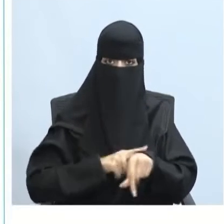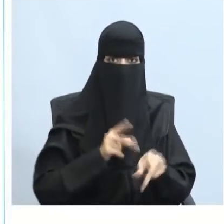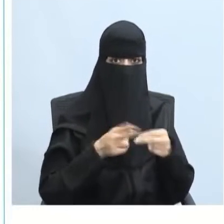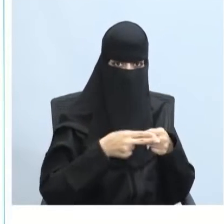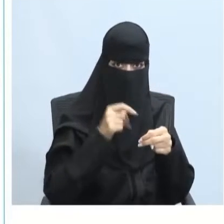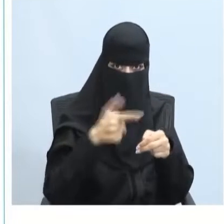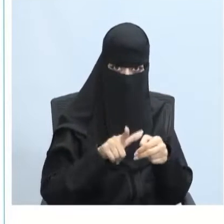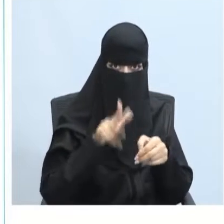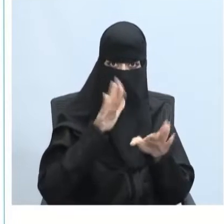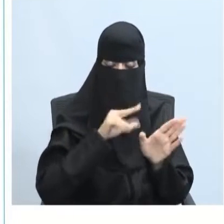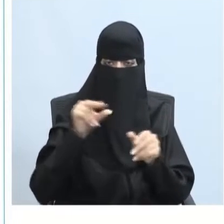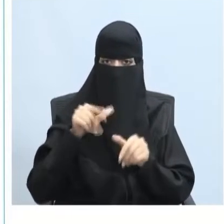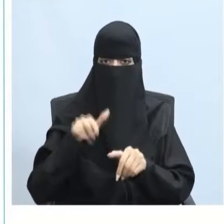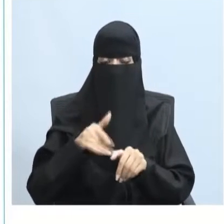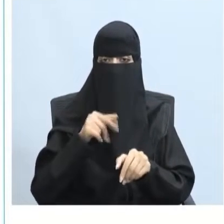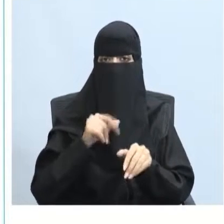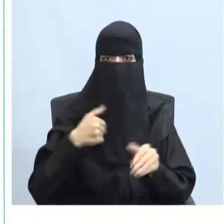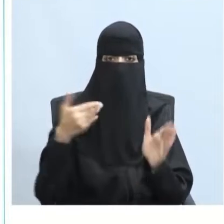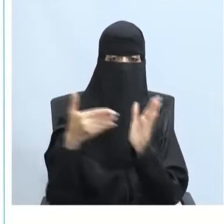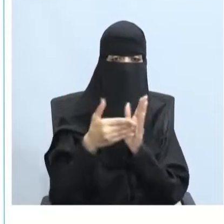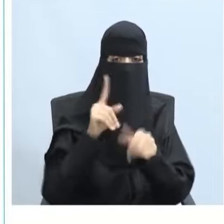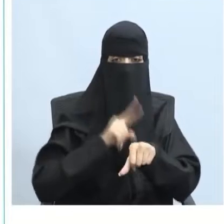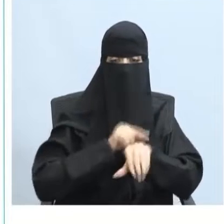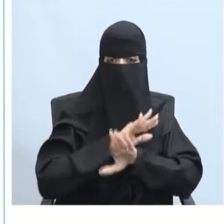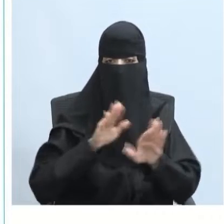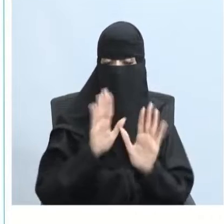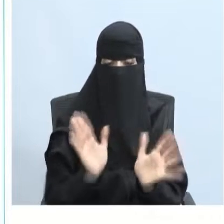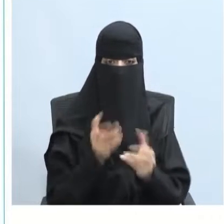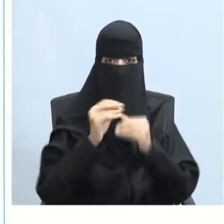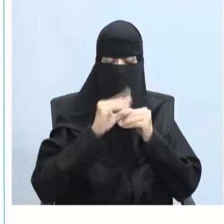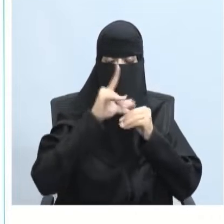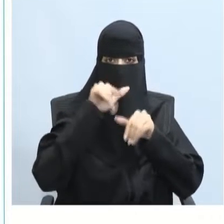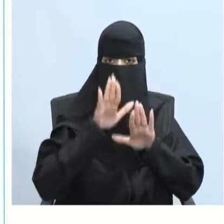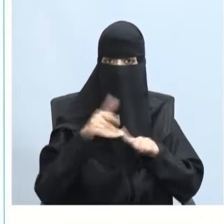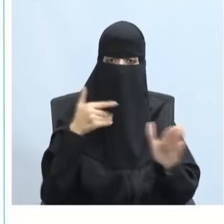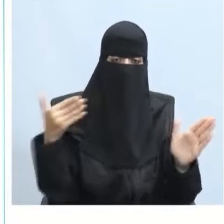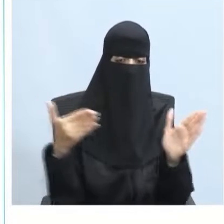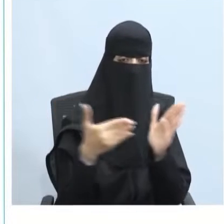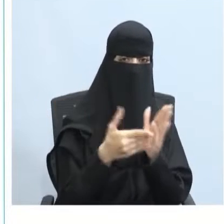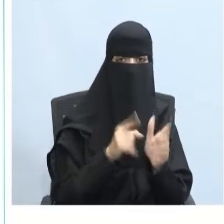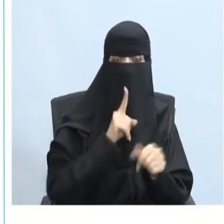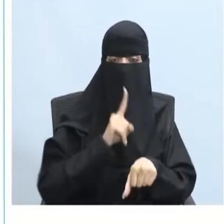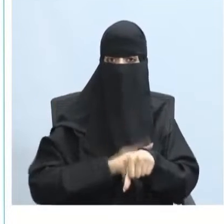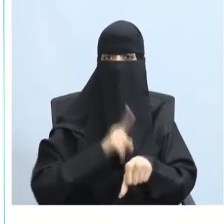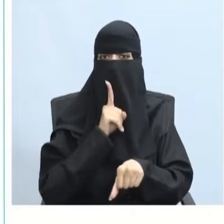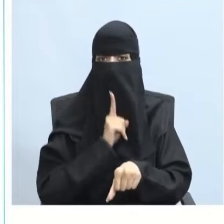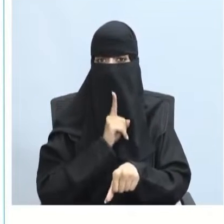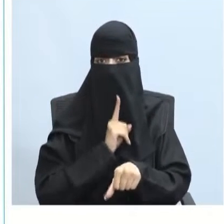لمهمه او مشروع هو اخر وقت او تاريخ اذا ممكن يحدد بوقت